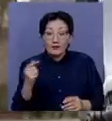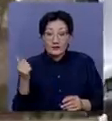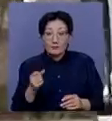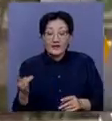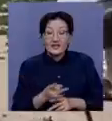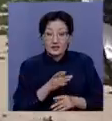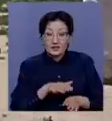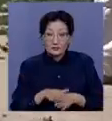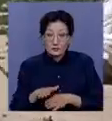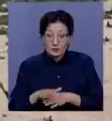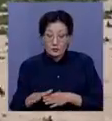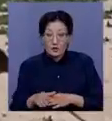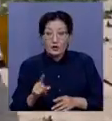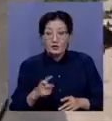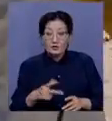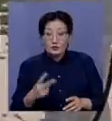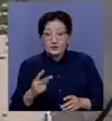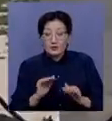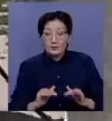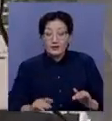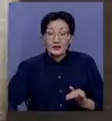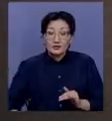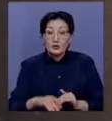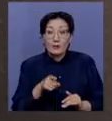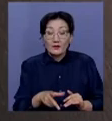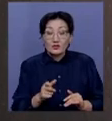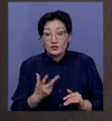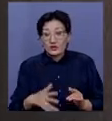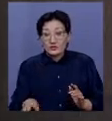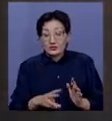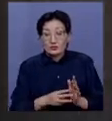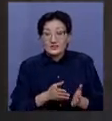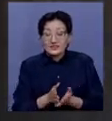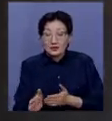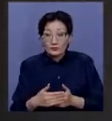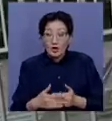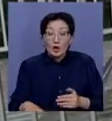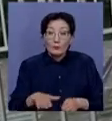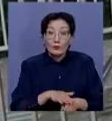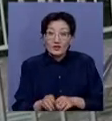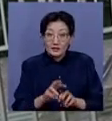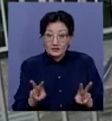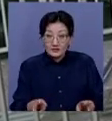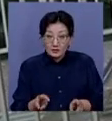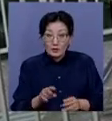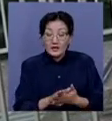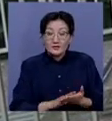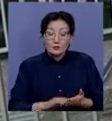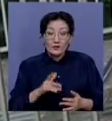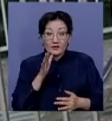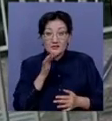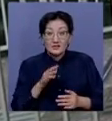екі рет жасалады. Сонымен бірге 132 балалар алаңы мен 1358 кіреберісте толық қамтылады. Мамандар дезинфекциялау